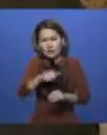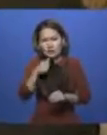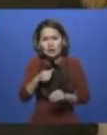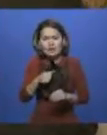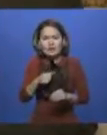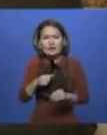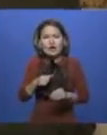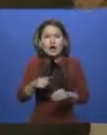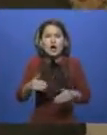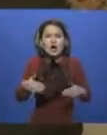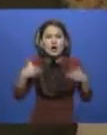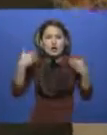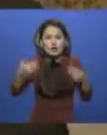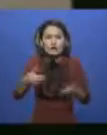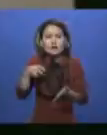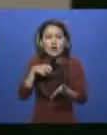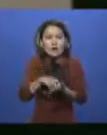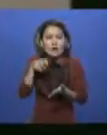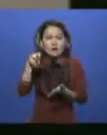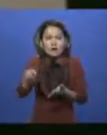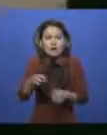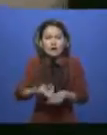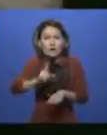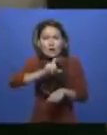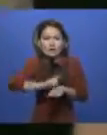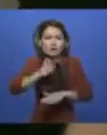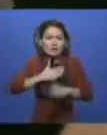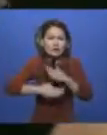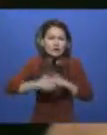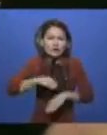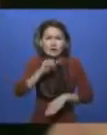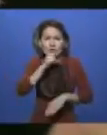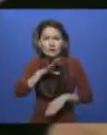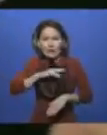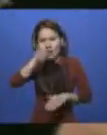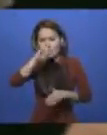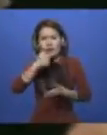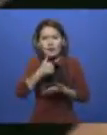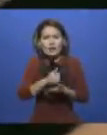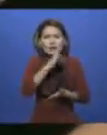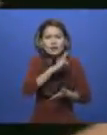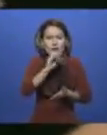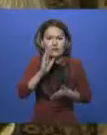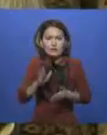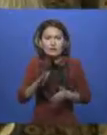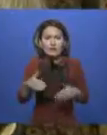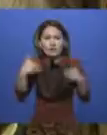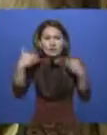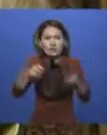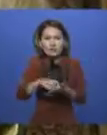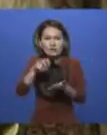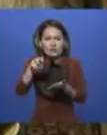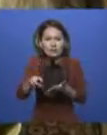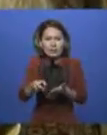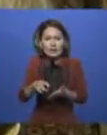хат оқылғанда қарт жауынгер Александр Добромелов қуаныштан бойын зорға тежеп тұрды. Ол мемлекет басшысының осындай құттықтау аламын деп әсте ойламаса керек. Содан болар